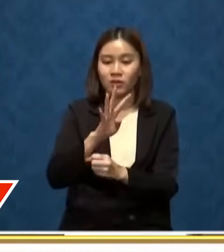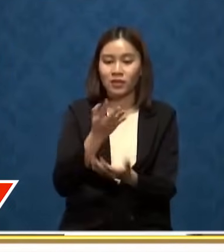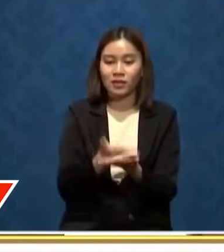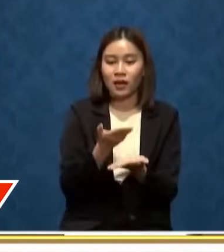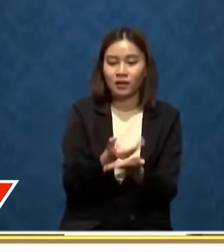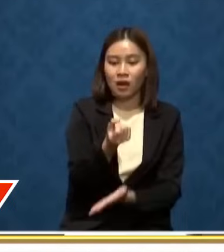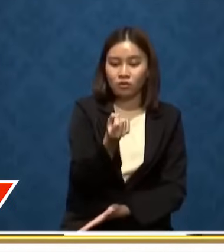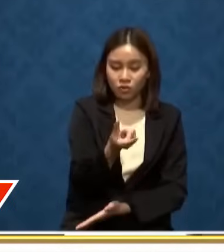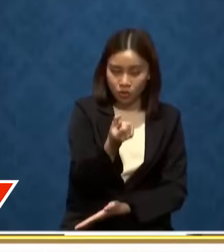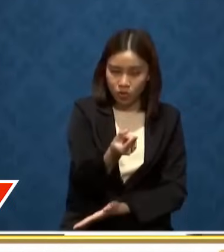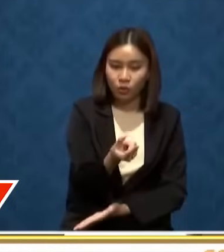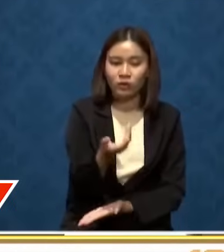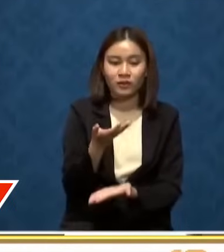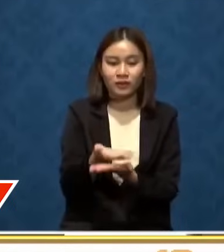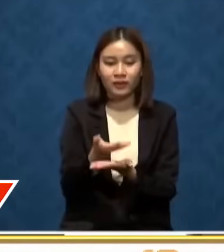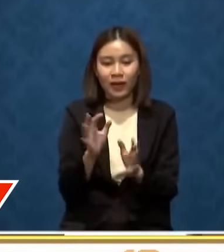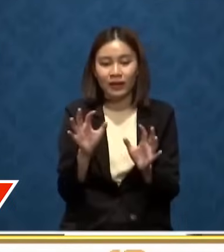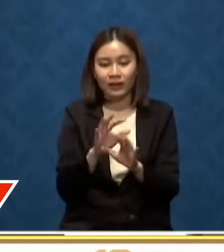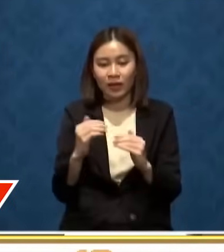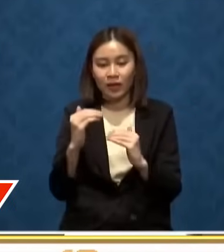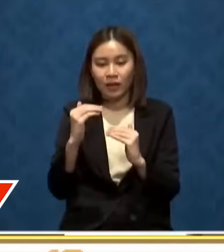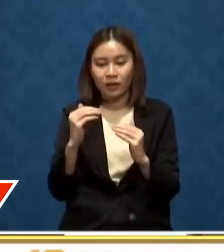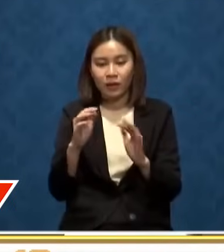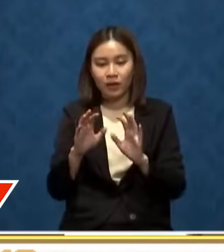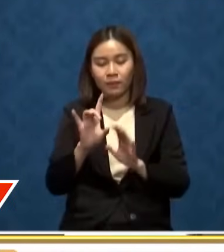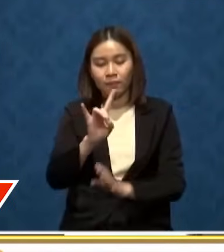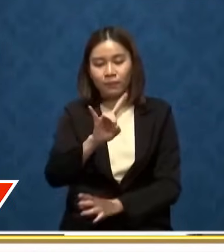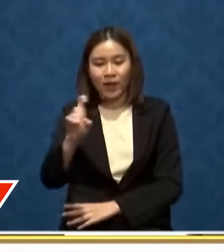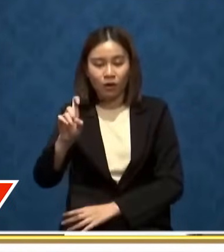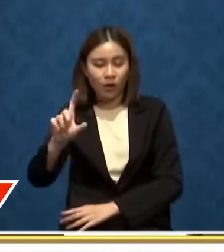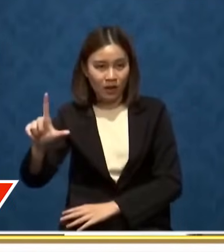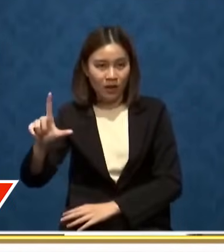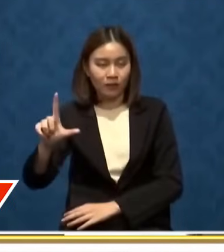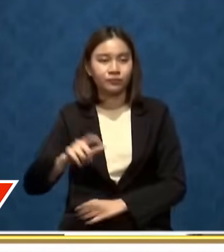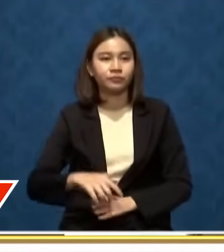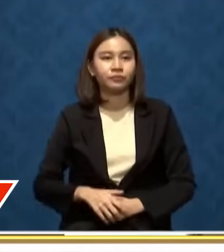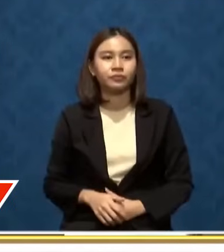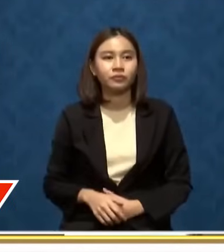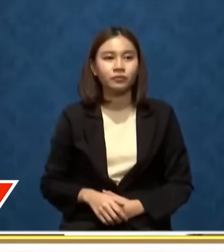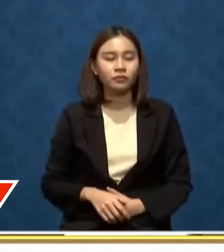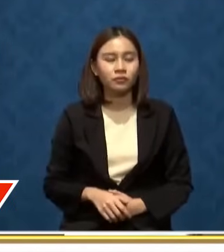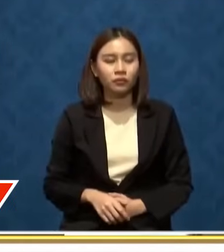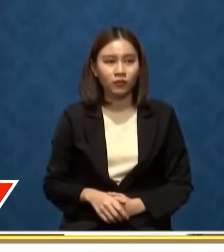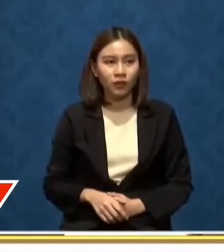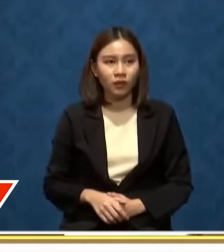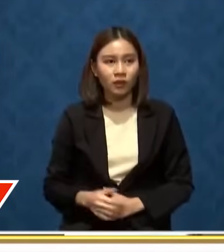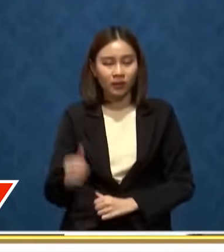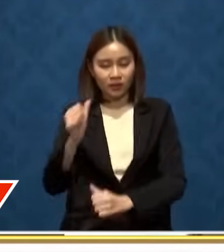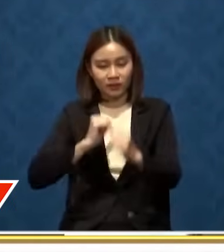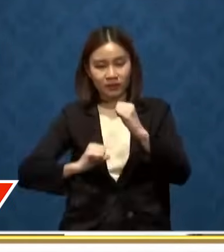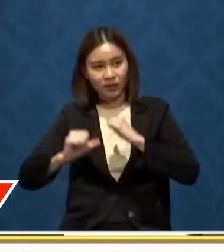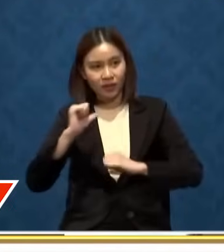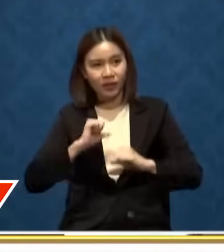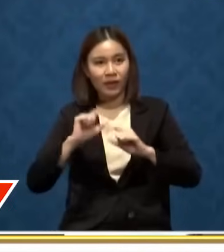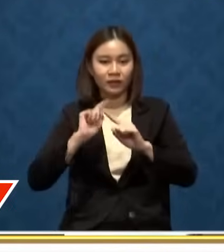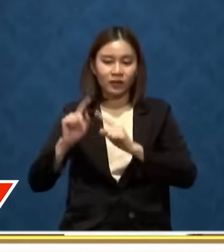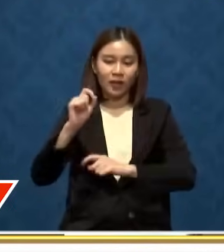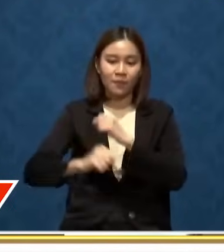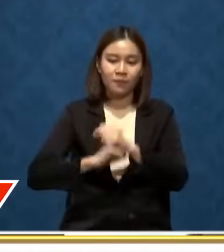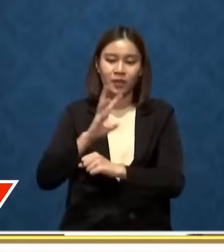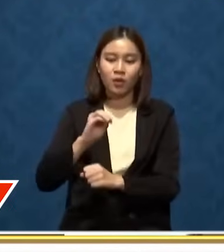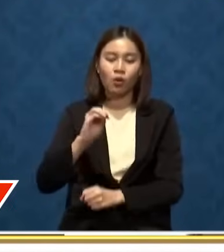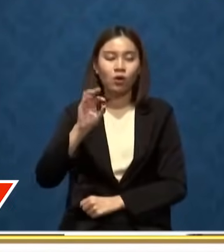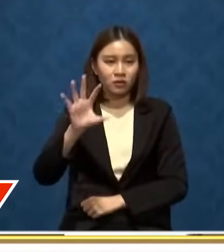ดและรายการเทียบเท่าเงินสด800ล้านโดยประมาณนะคะแต่การแสดงรายการดังกล่าวปี65